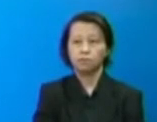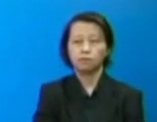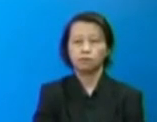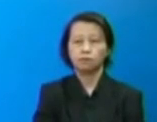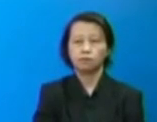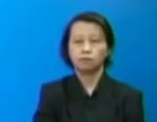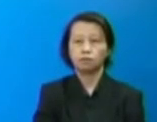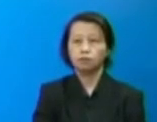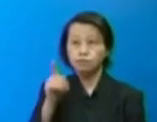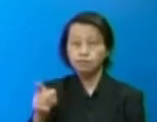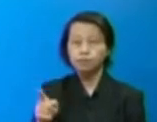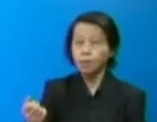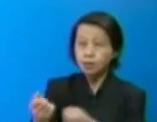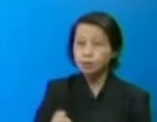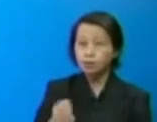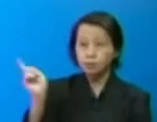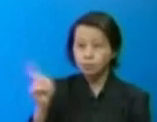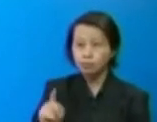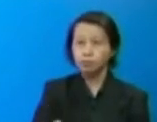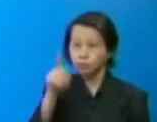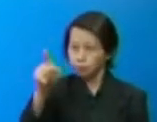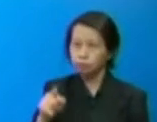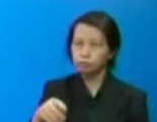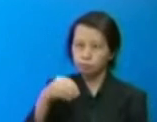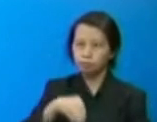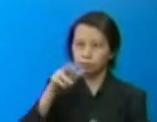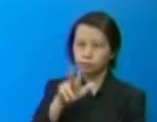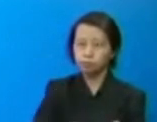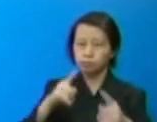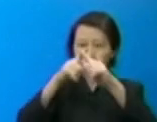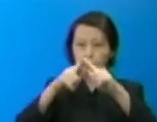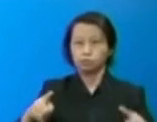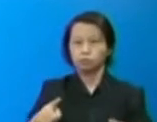You have disgraced this Dewan.